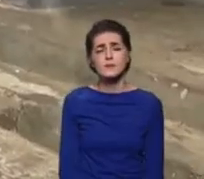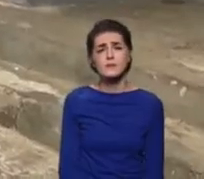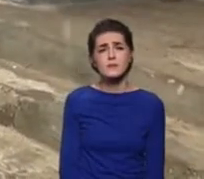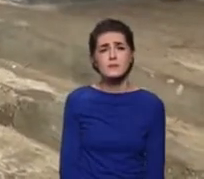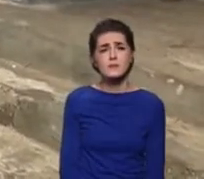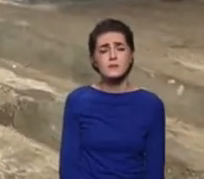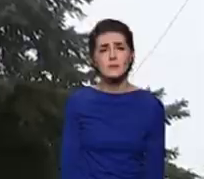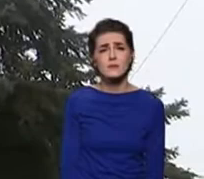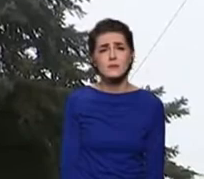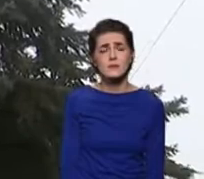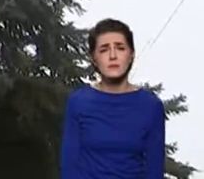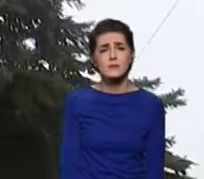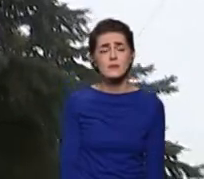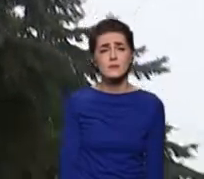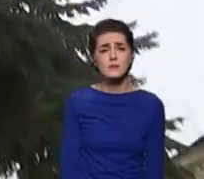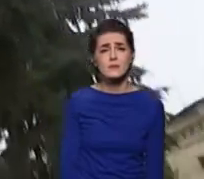можна?